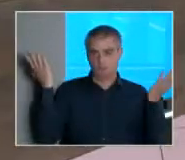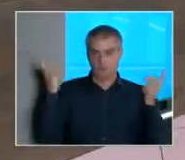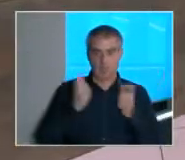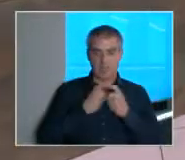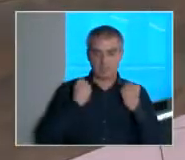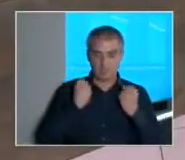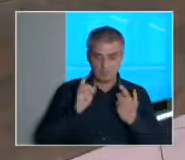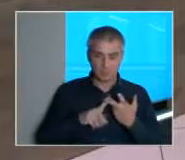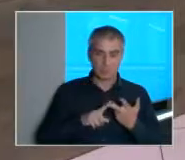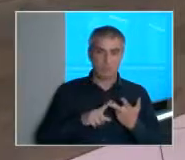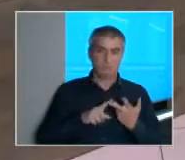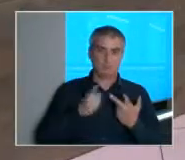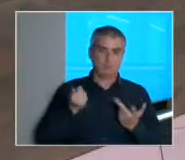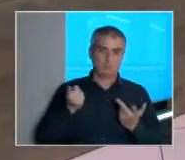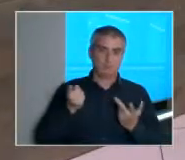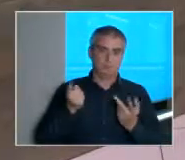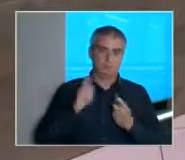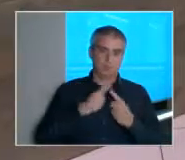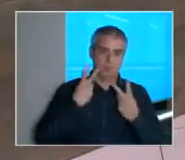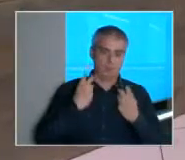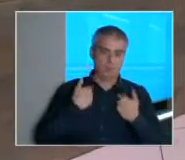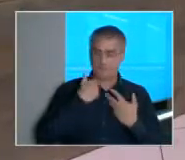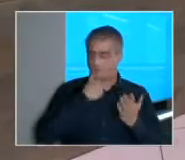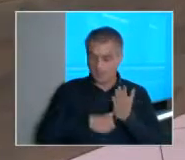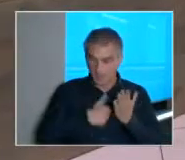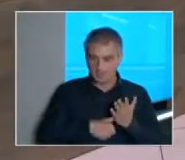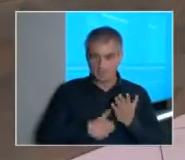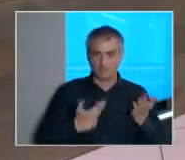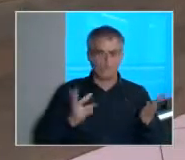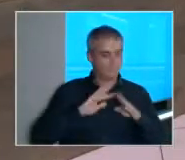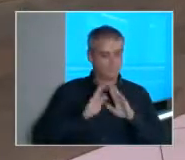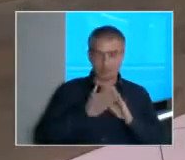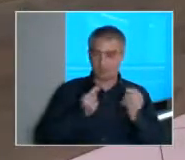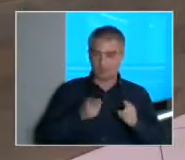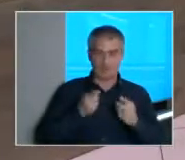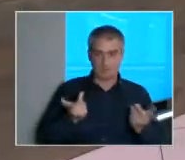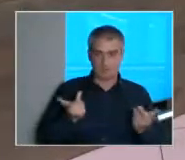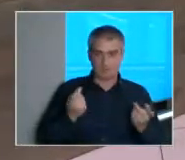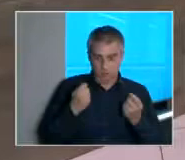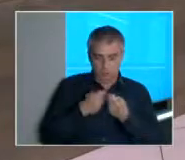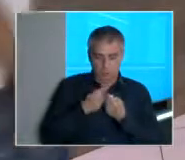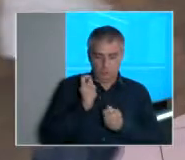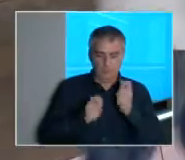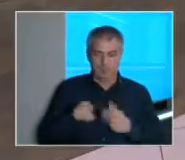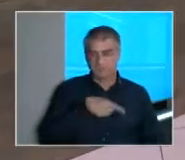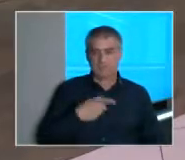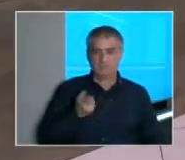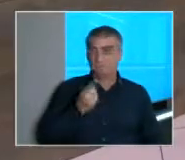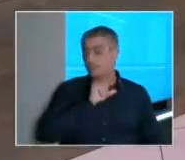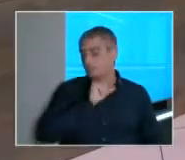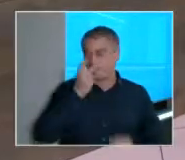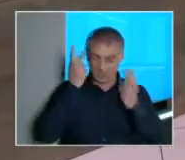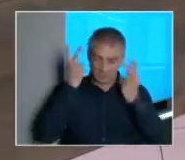בחברות ביטוח שמשחקות איתנו, בבנקים, בכל הדברים האלה שנוגעים לאזרחים, זה